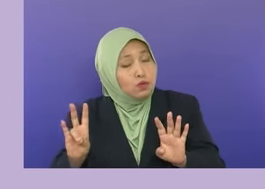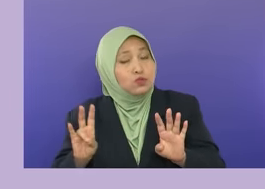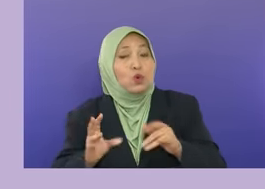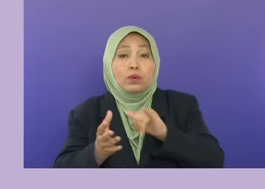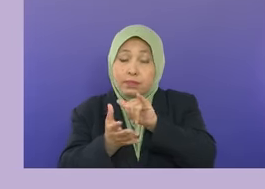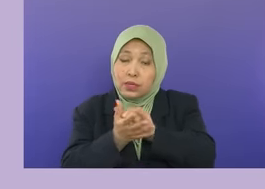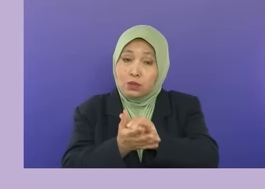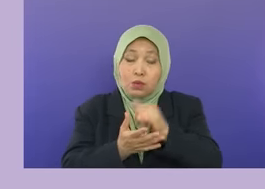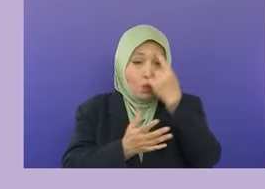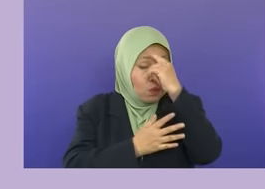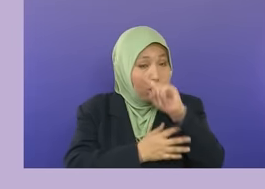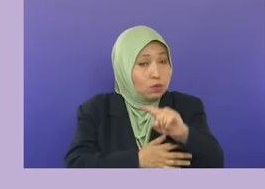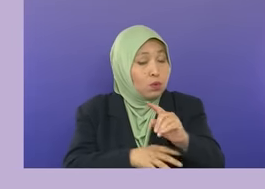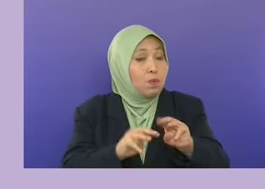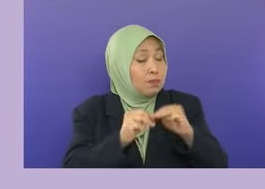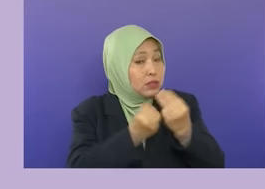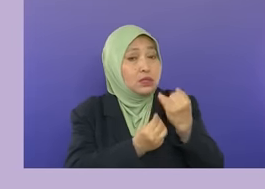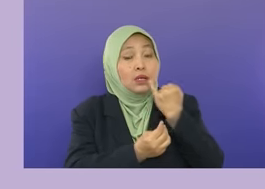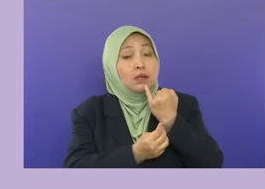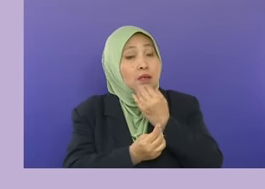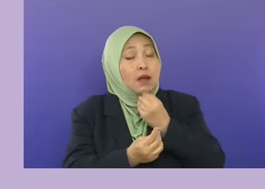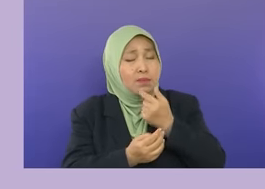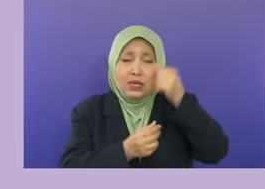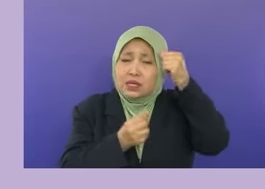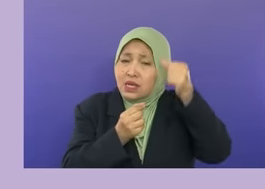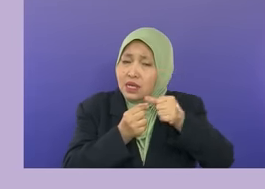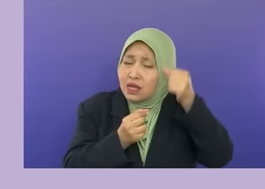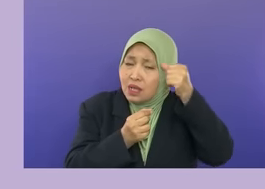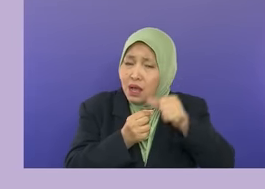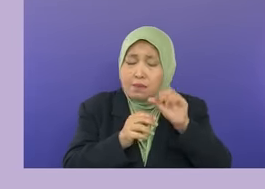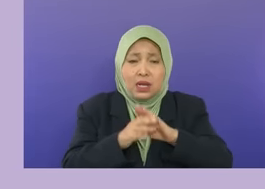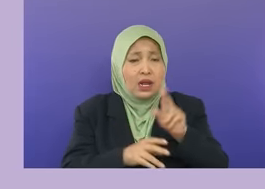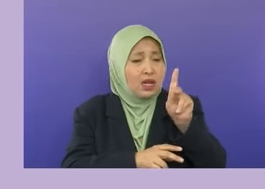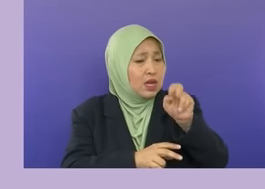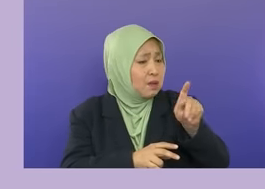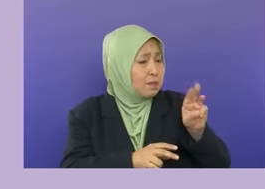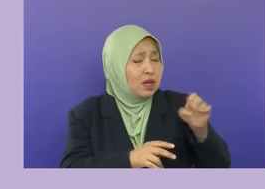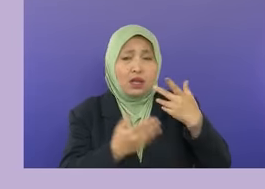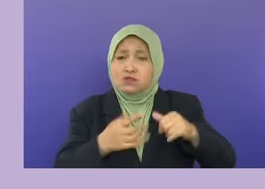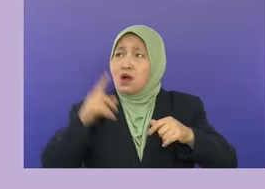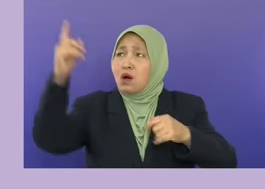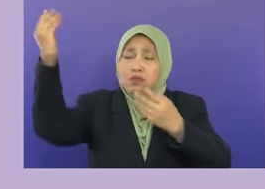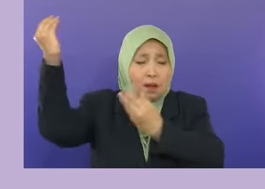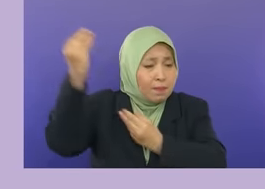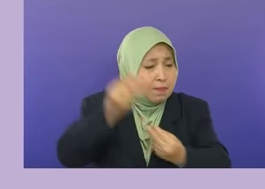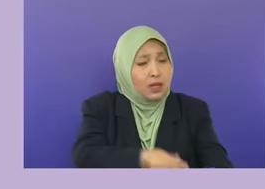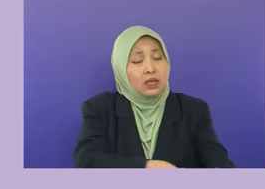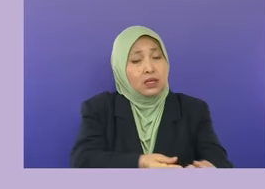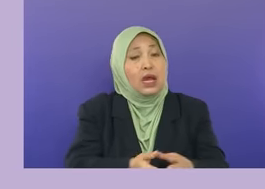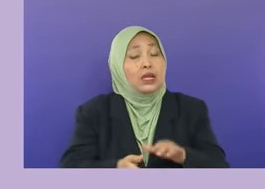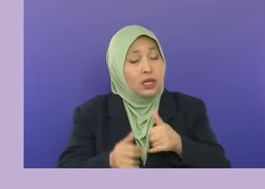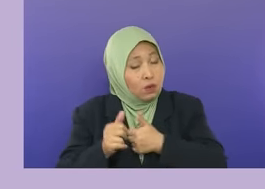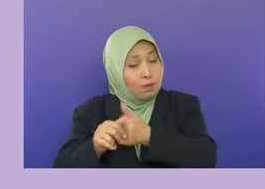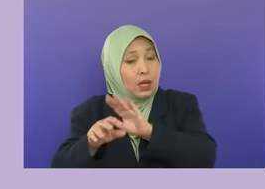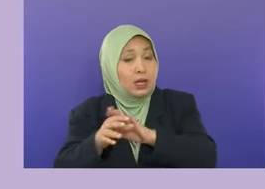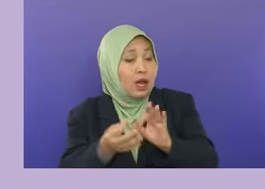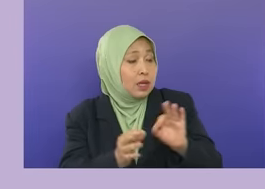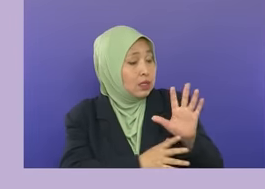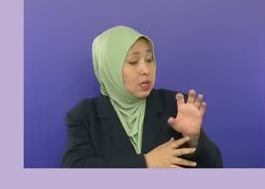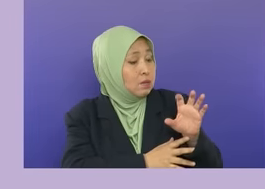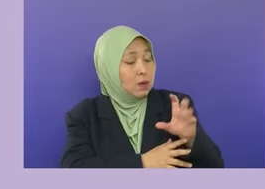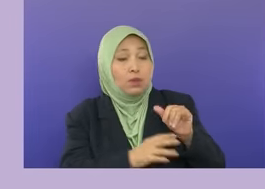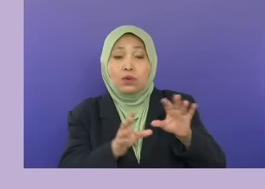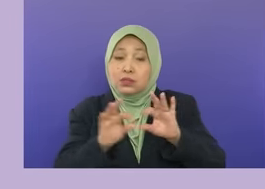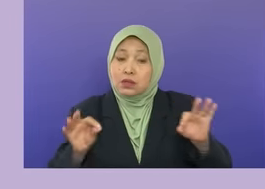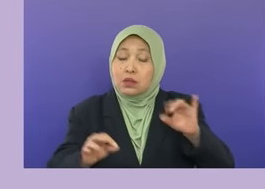untuk Bani Israil mengingat kepada nikmat-nikmat yang telah Allah berikan ikuti pada ayat yang ke-50 kisah